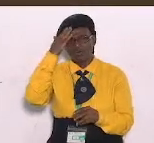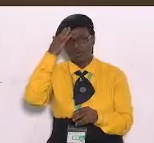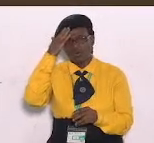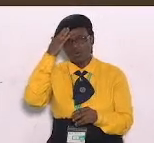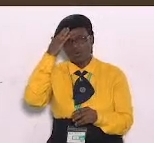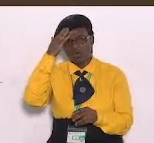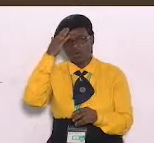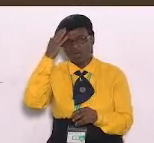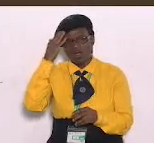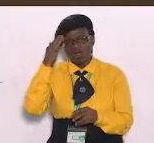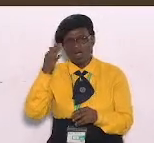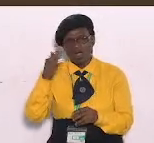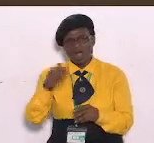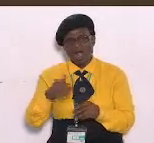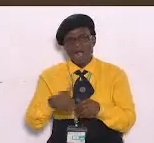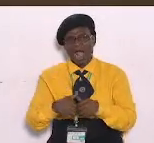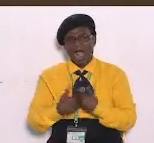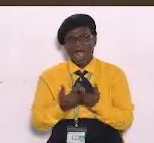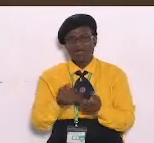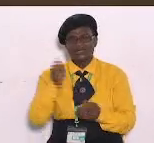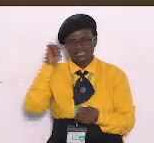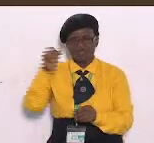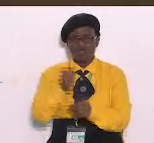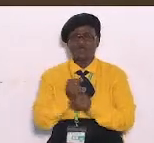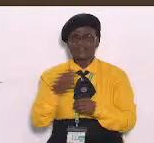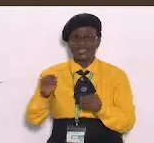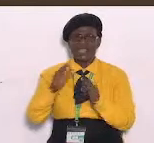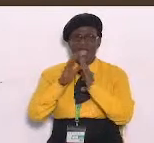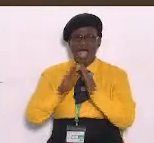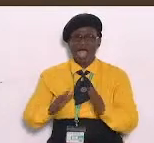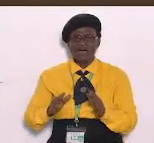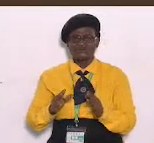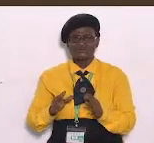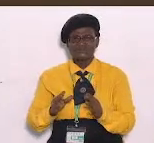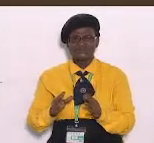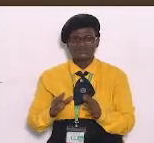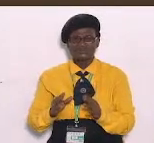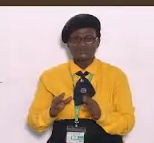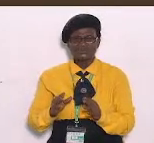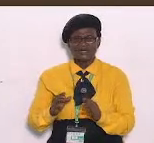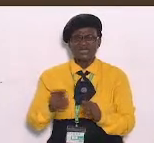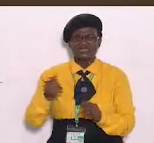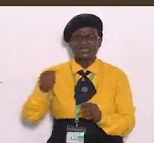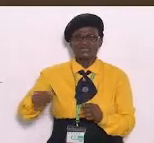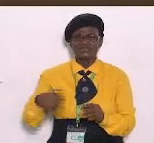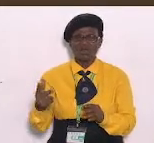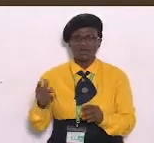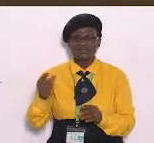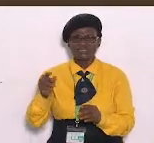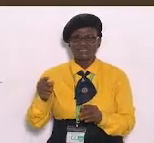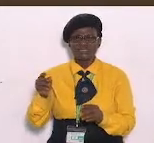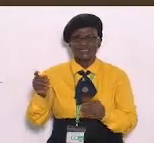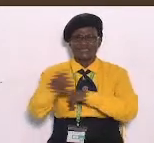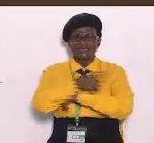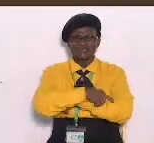l'histoire vous connaissz comment il il a localiser la maison